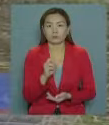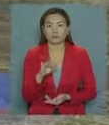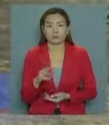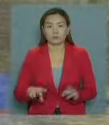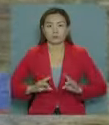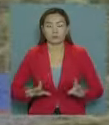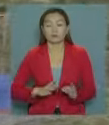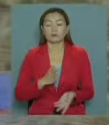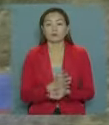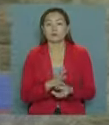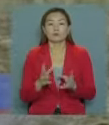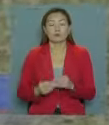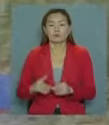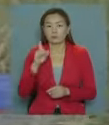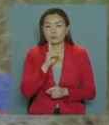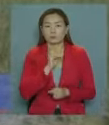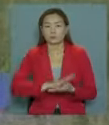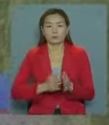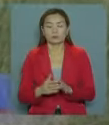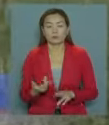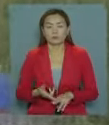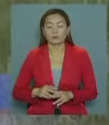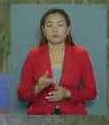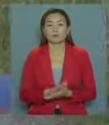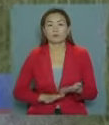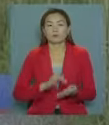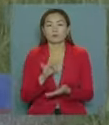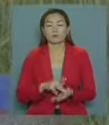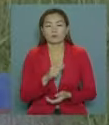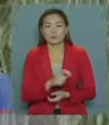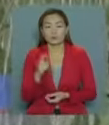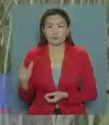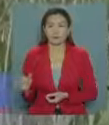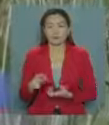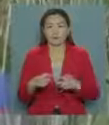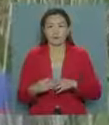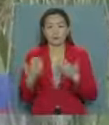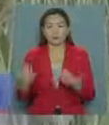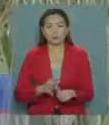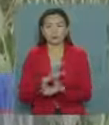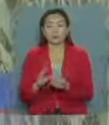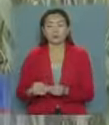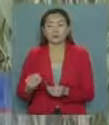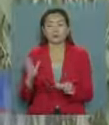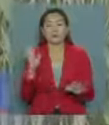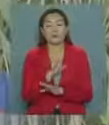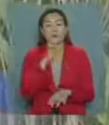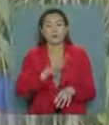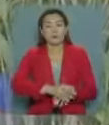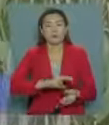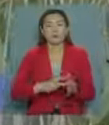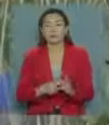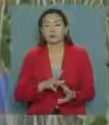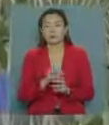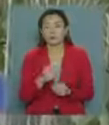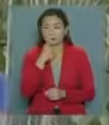Әкімдіктегілерге қолқа салғанымен әзірге күй осы, ендігі бар үміті қала тұрғындарында болып тұр. Өйткені олардан табиғатқа келген зобалаңның